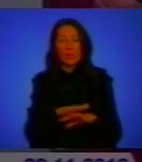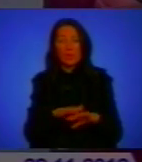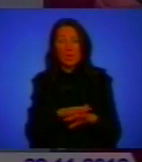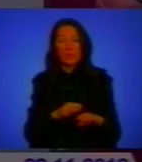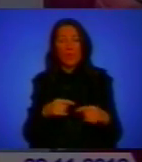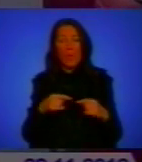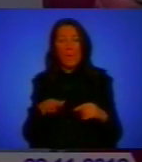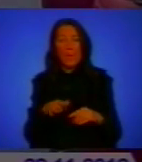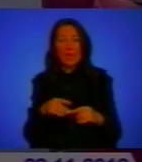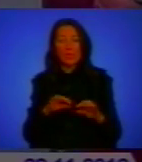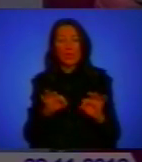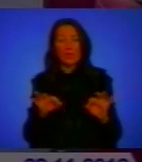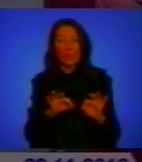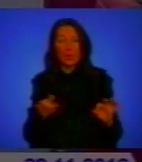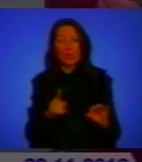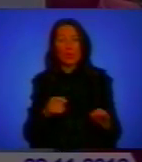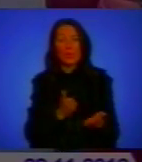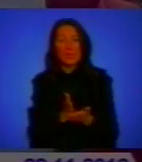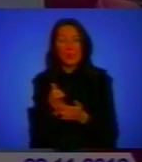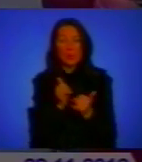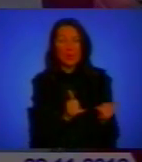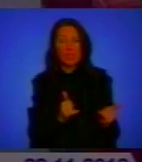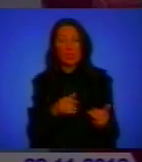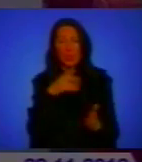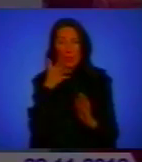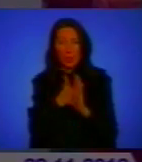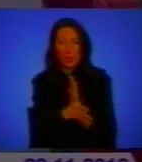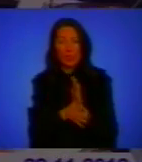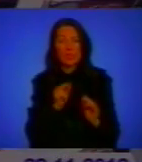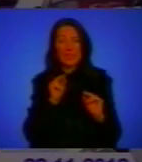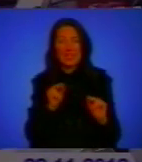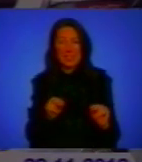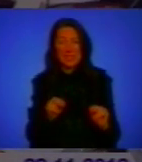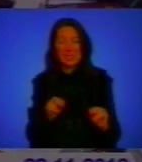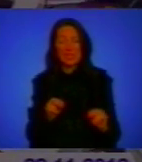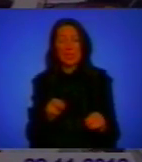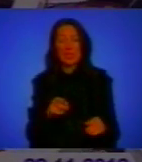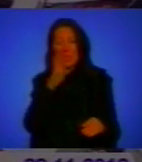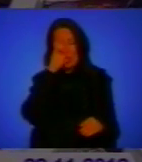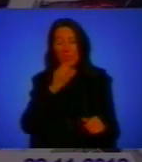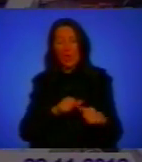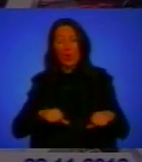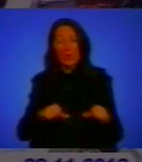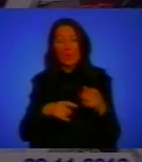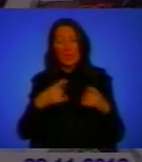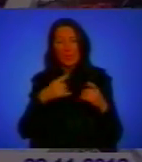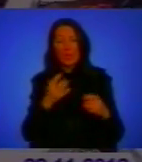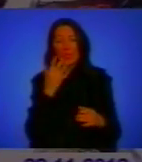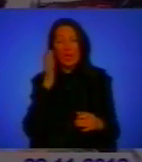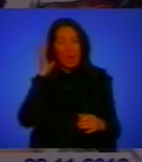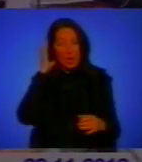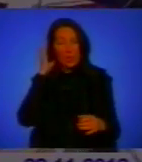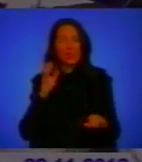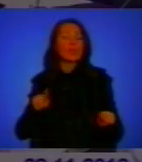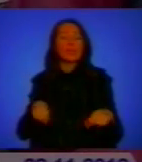інформації. Аби забезпечити прозорість та чесність політичних перегонів на медіапросторі, Державний комітет телебачення та радіомовлення створив